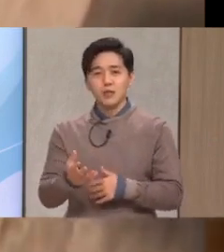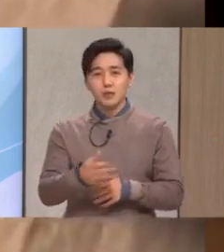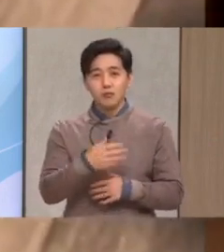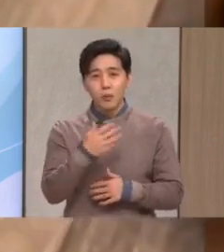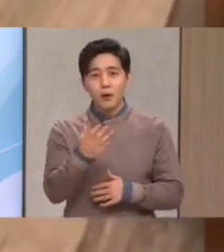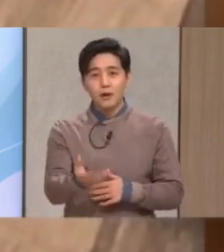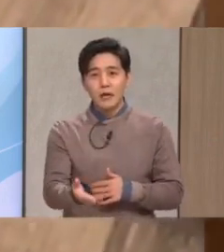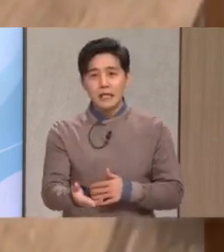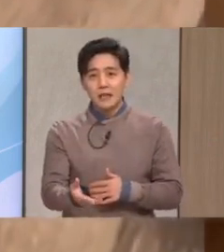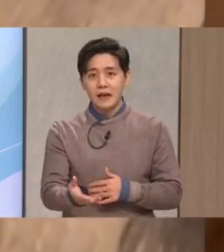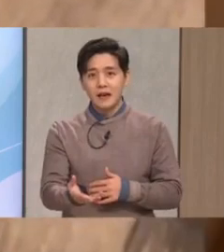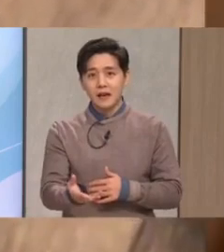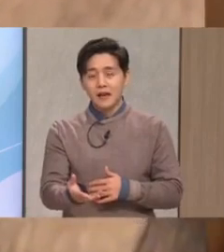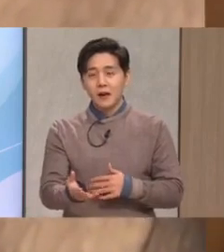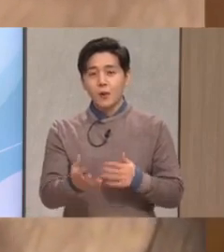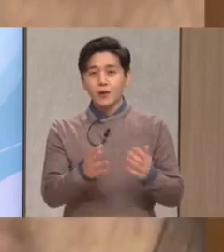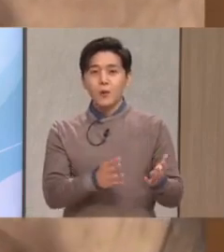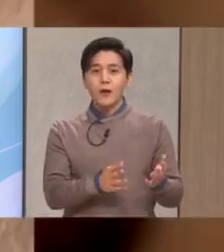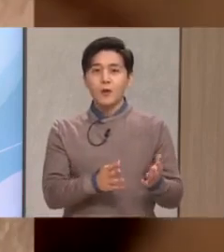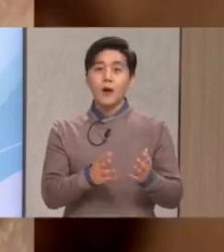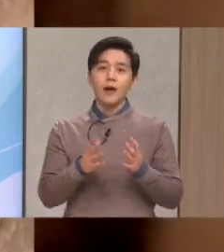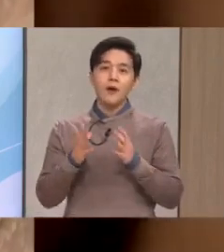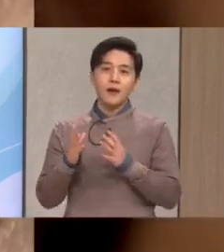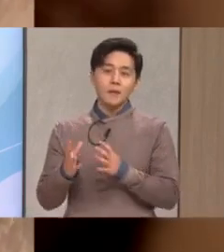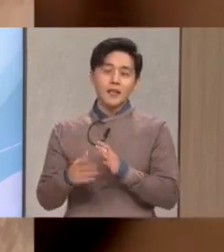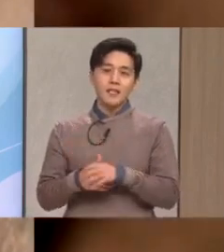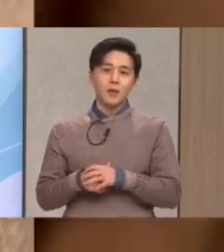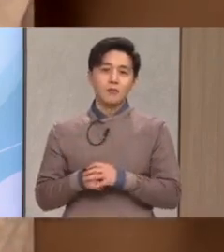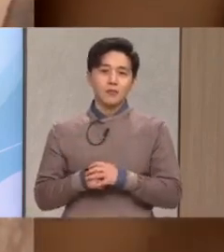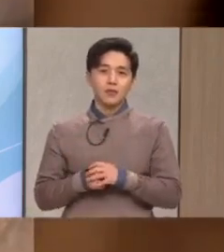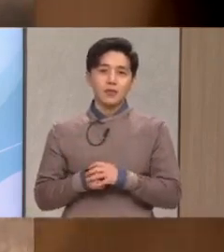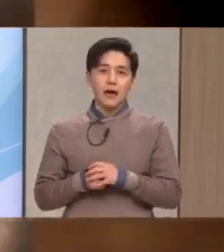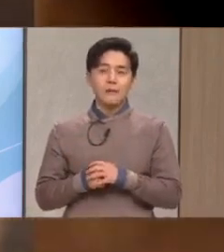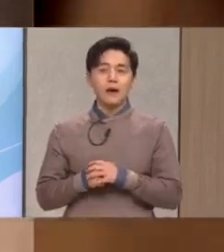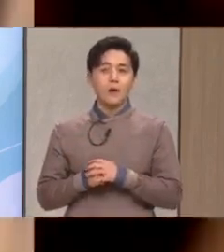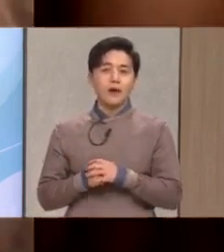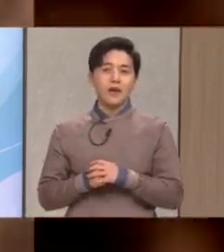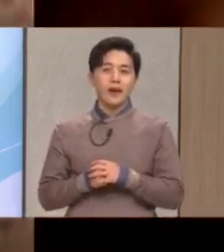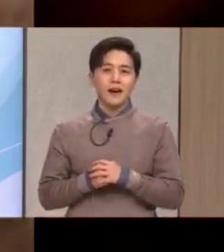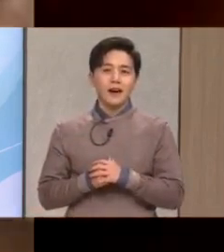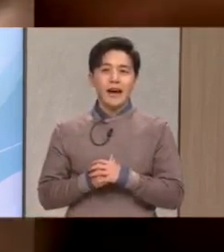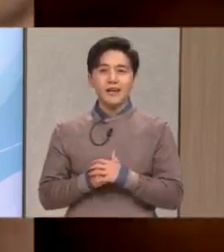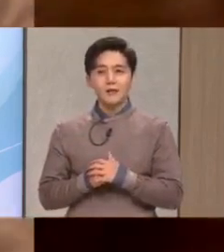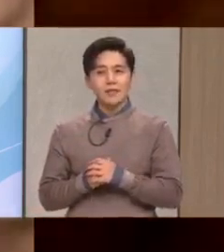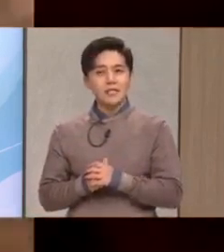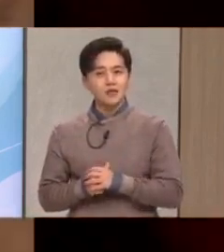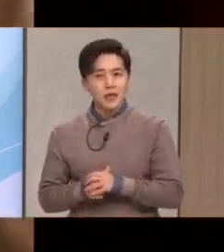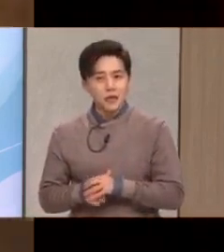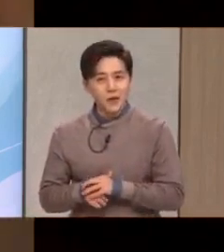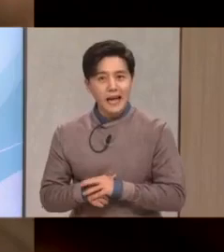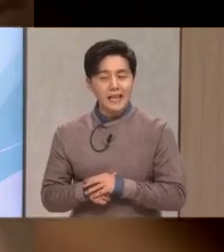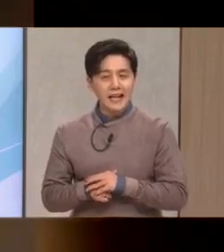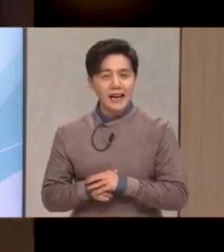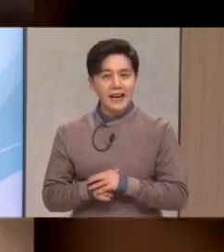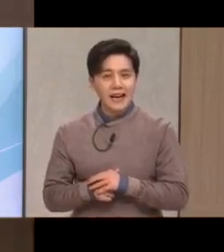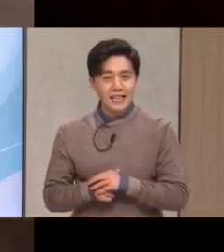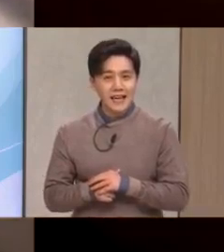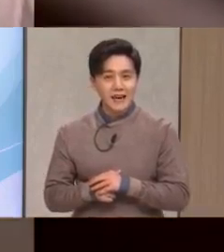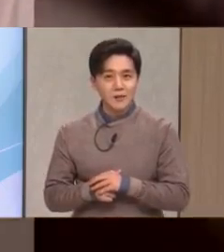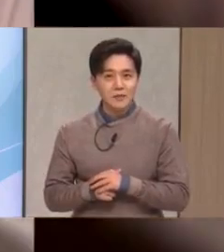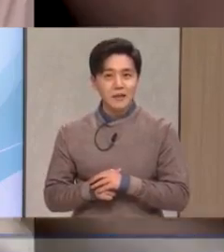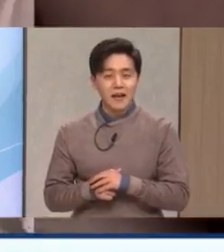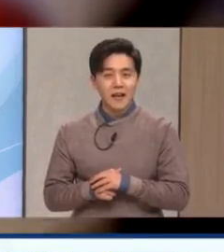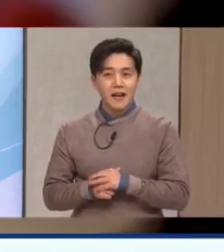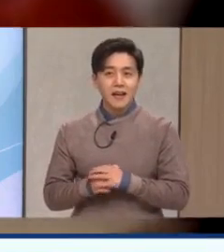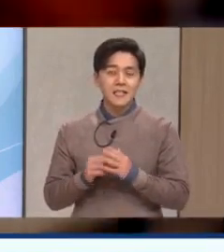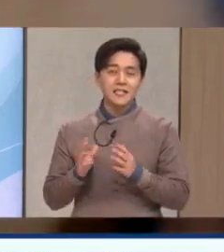통하면 뭐 직접 물어보기라도 할 텐데 오랫동안 고양이와 함께 지내온 부부는 아마 고양이가 아기를 좀 질투했던 게 아닐까 생각을